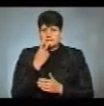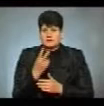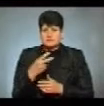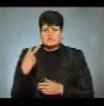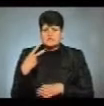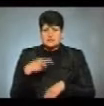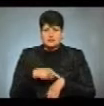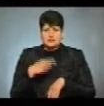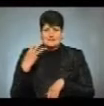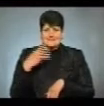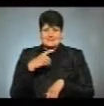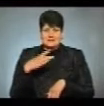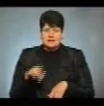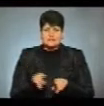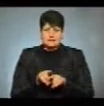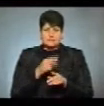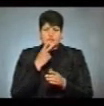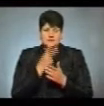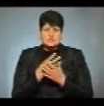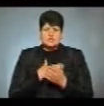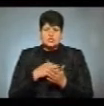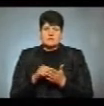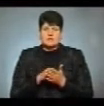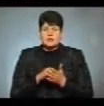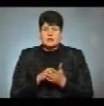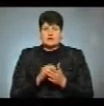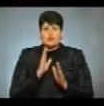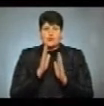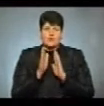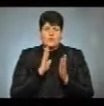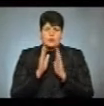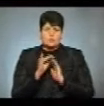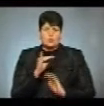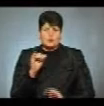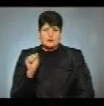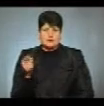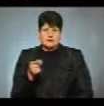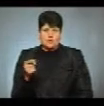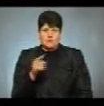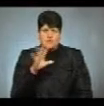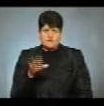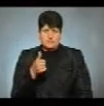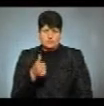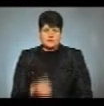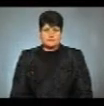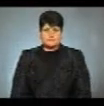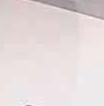о 20:30. Також переглядайте наші матеріали на сторінці у Facebook «UA Тернопіль». На все добре!